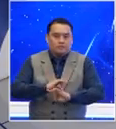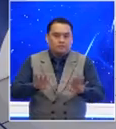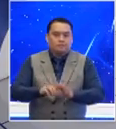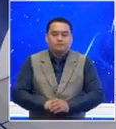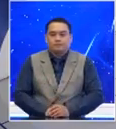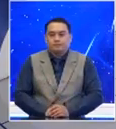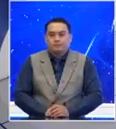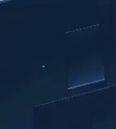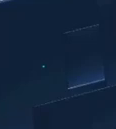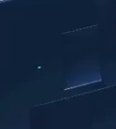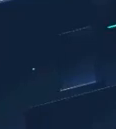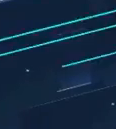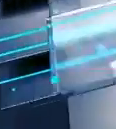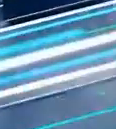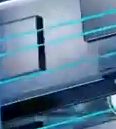самом важном.